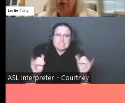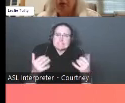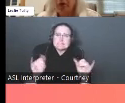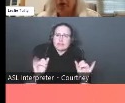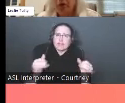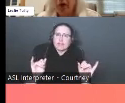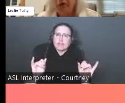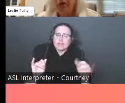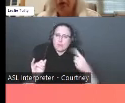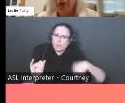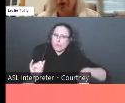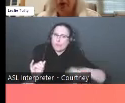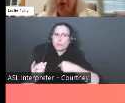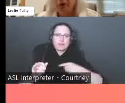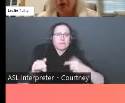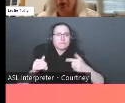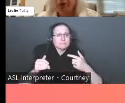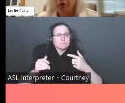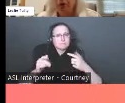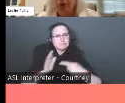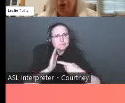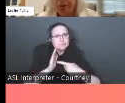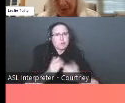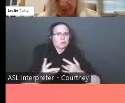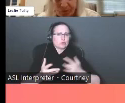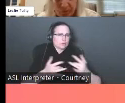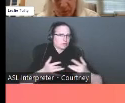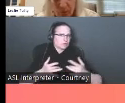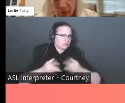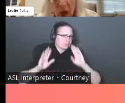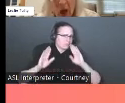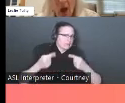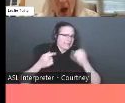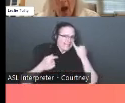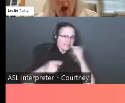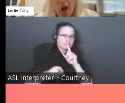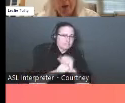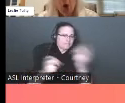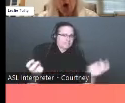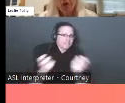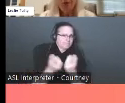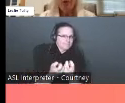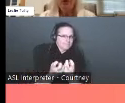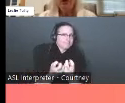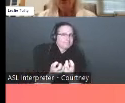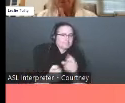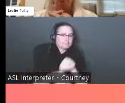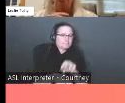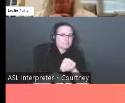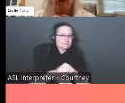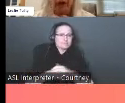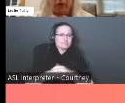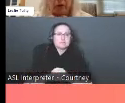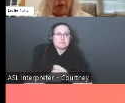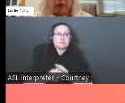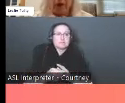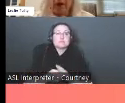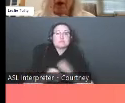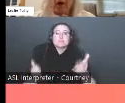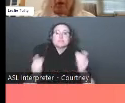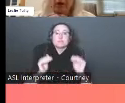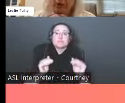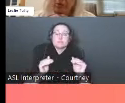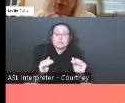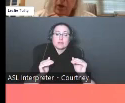Et je pense que c'est un domaine où nous devons toujours être très prudents. D'autres counseling